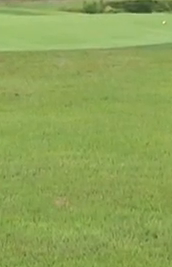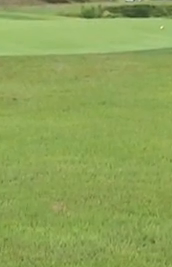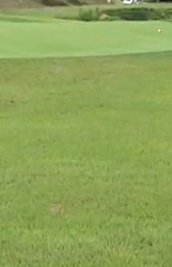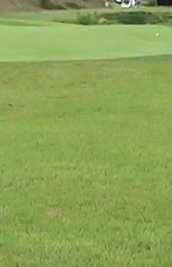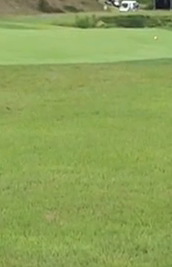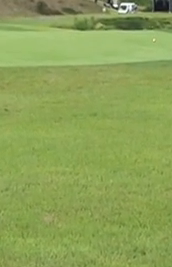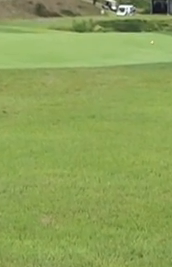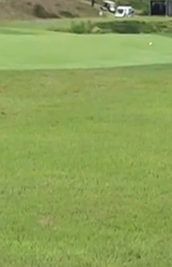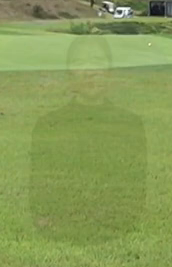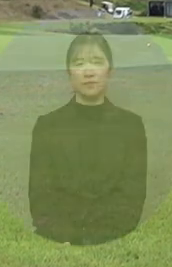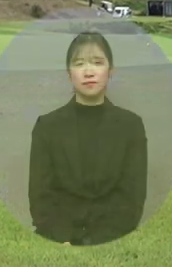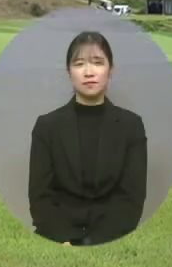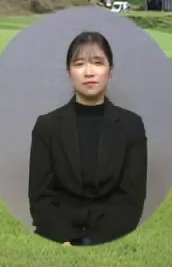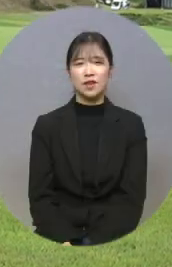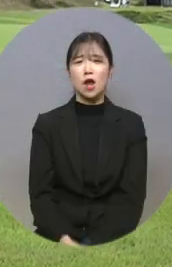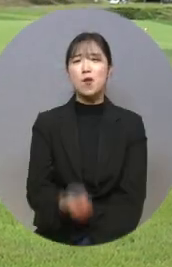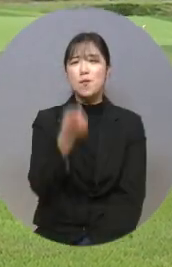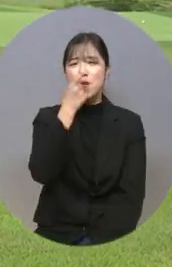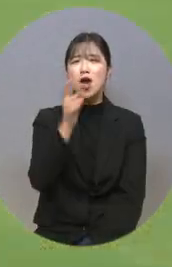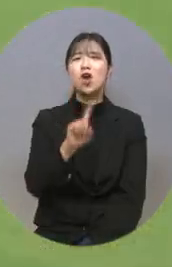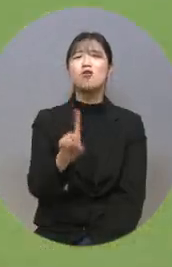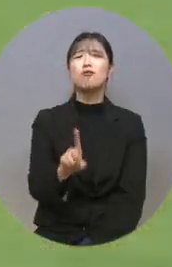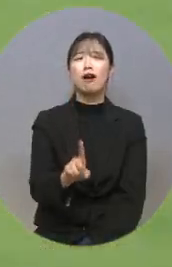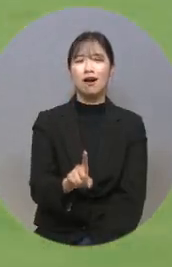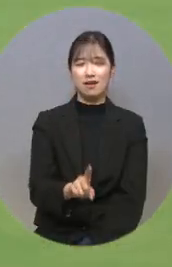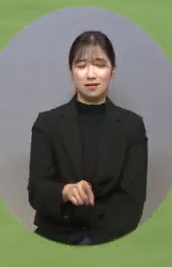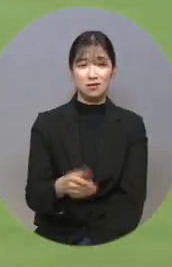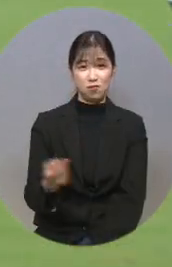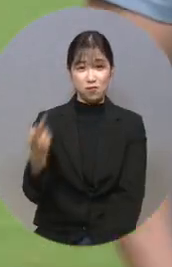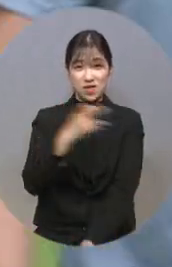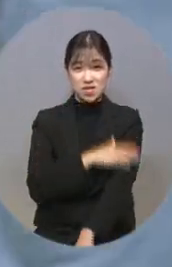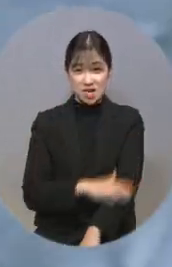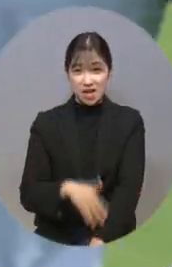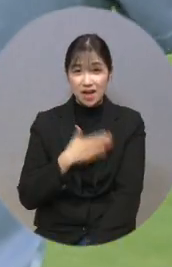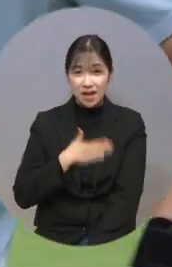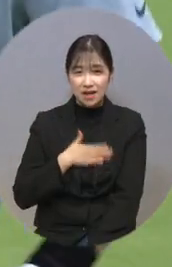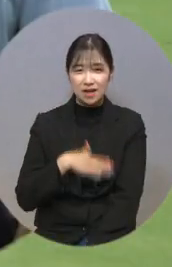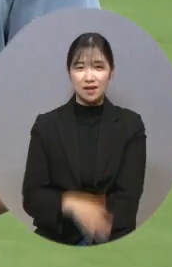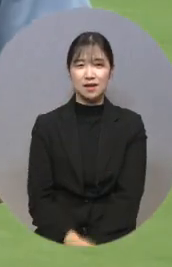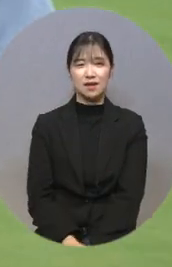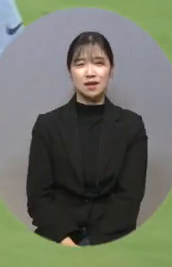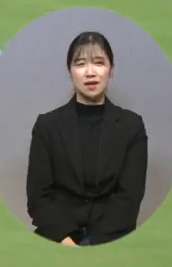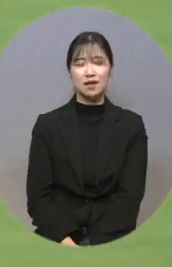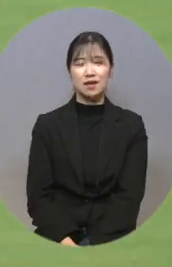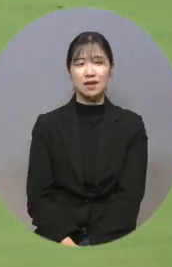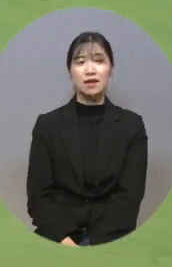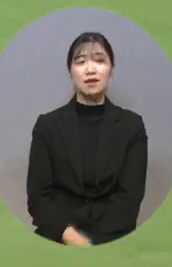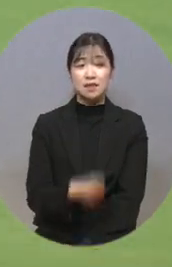어디서 배웠냐? 오빠도 잘 쳐야 됐나요? 투터치 됐다요. 진짜.